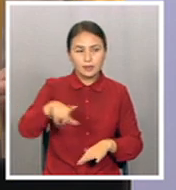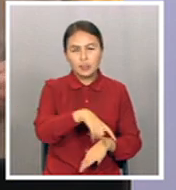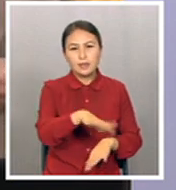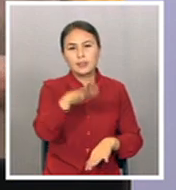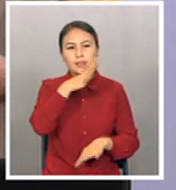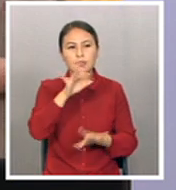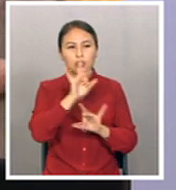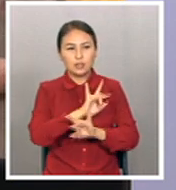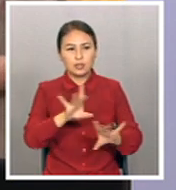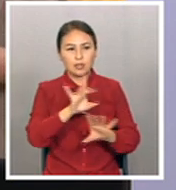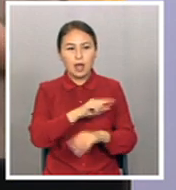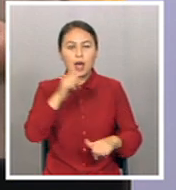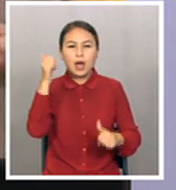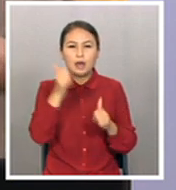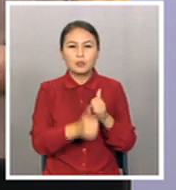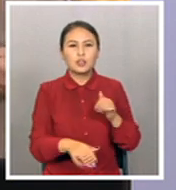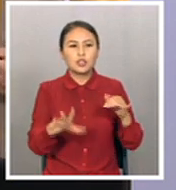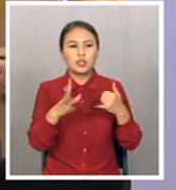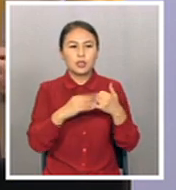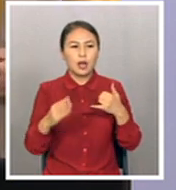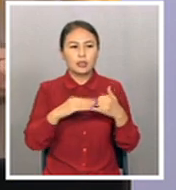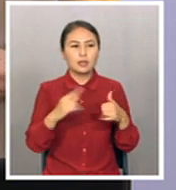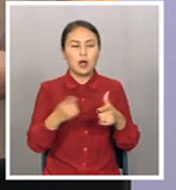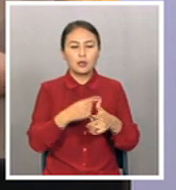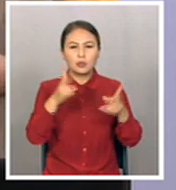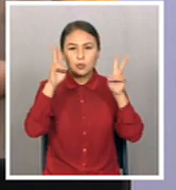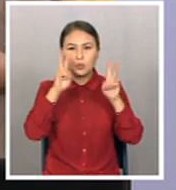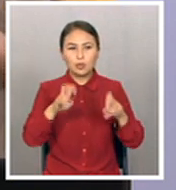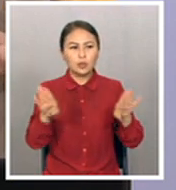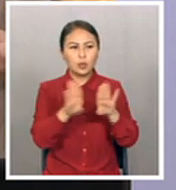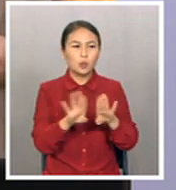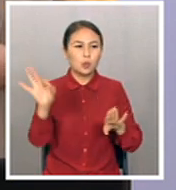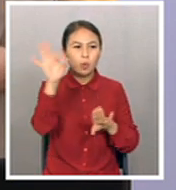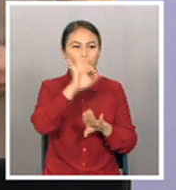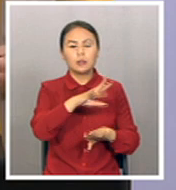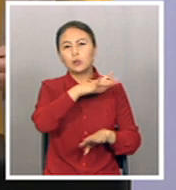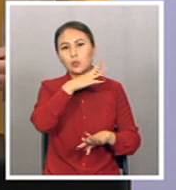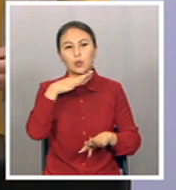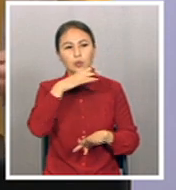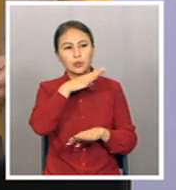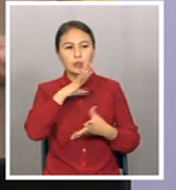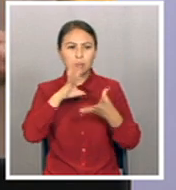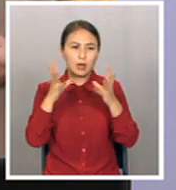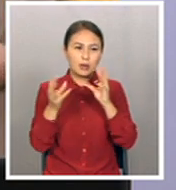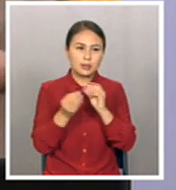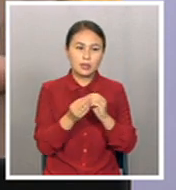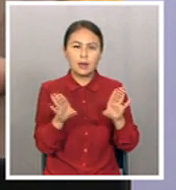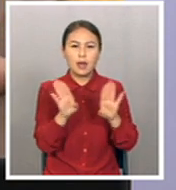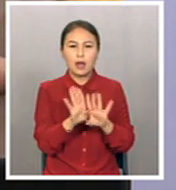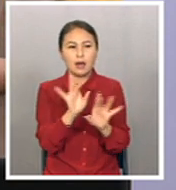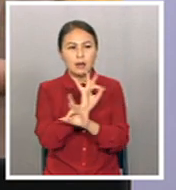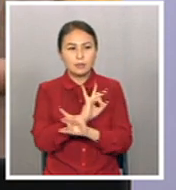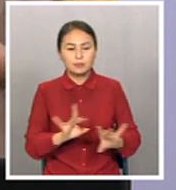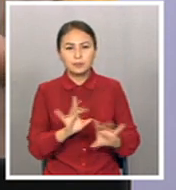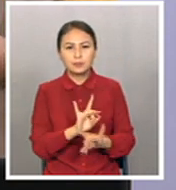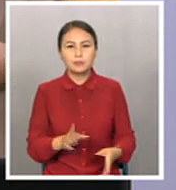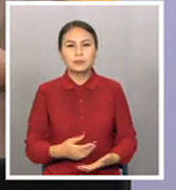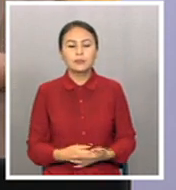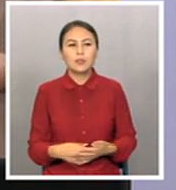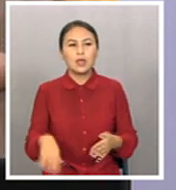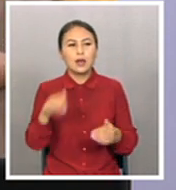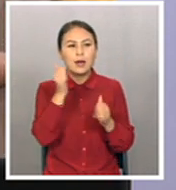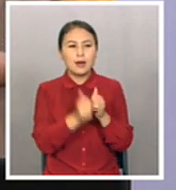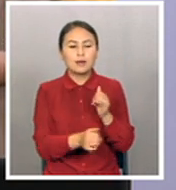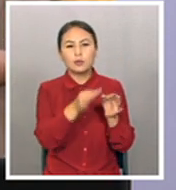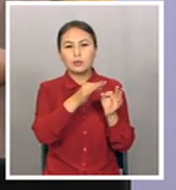тарихтан сыр шертеді. Әрбір жер атауының төркіні туралы талай-талай аңыздар мен әңгімелер бар. Әрбір